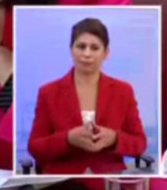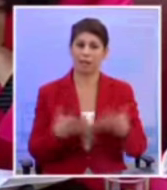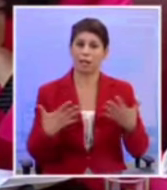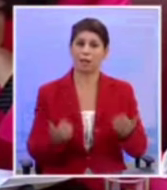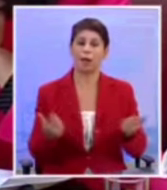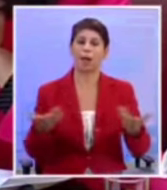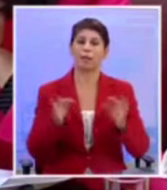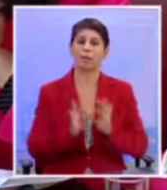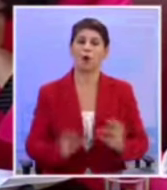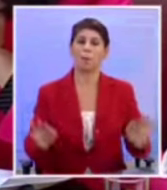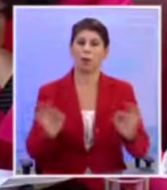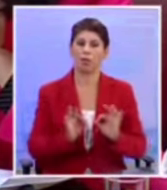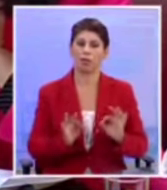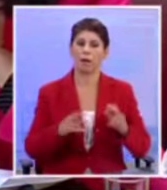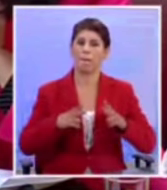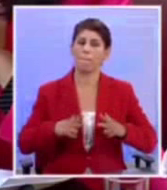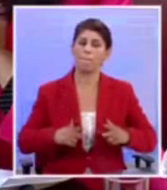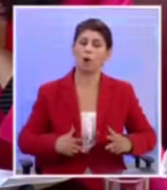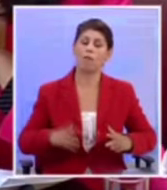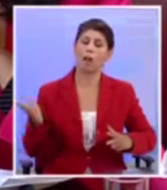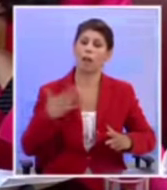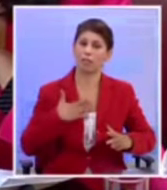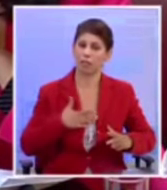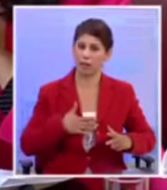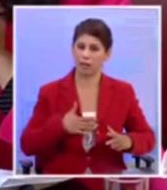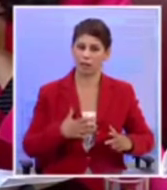Υπάρχουν κάποιες προϋποθέσεις, απολαμβάνει, αν θέλετε, σαν